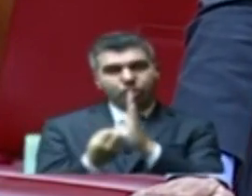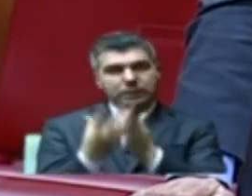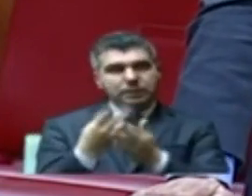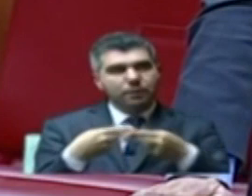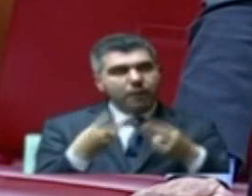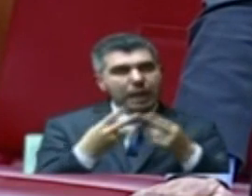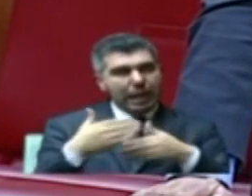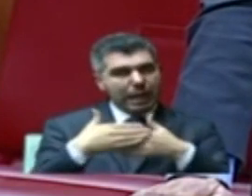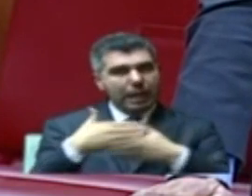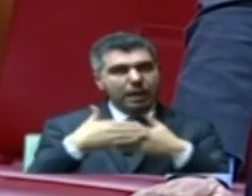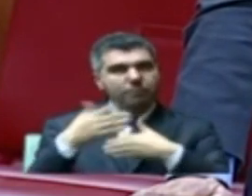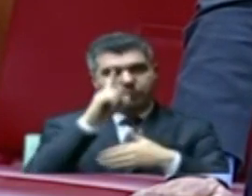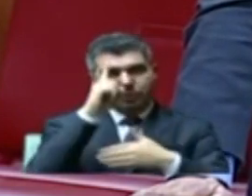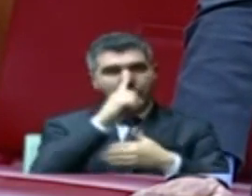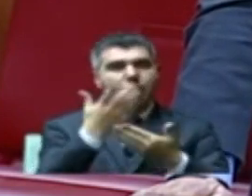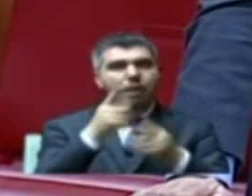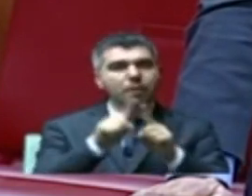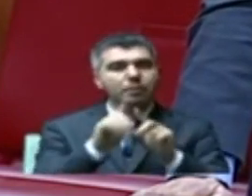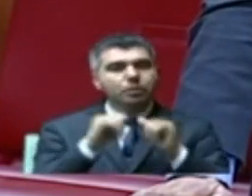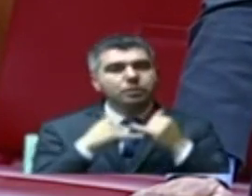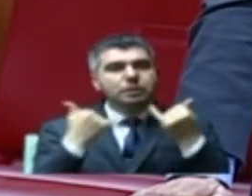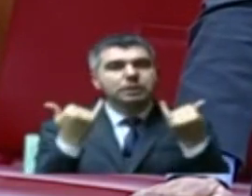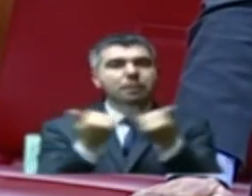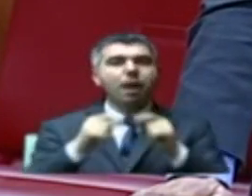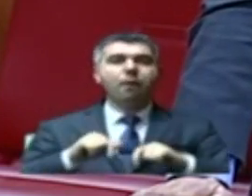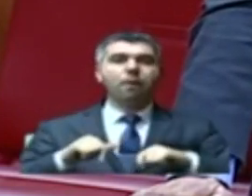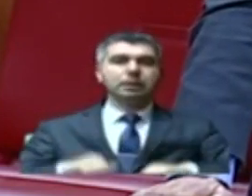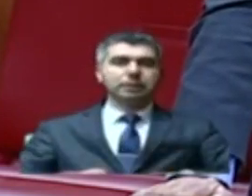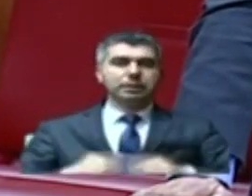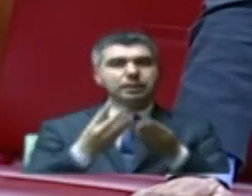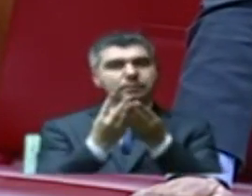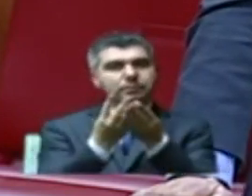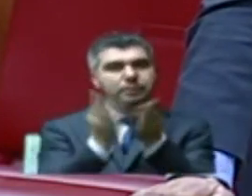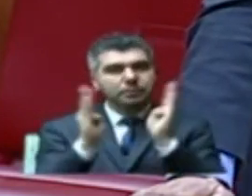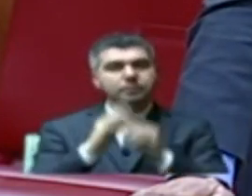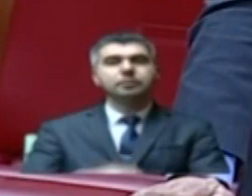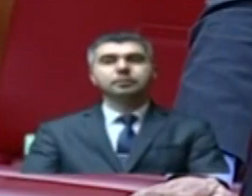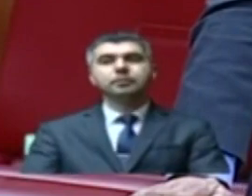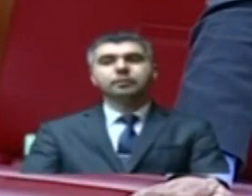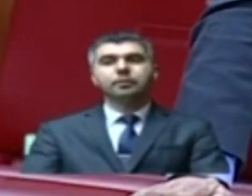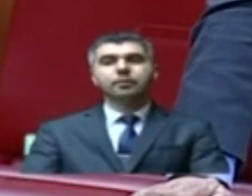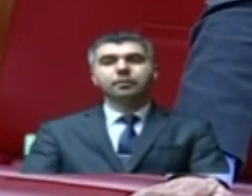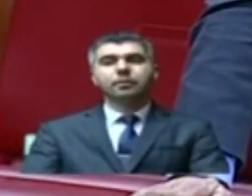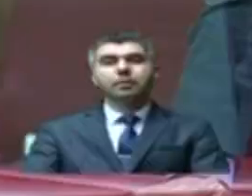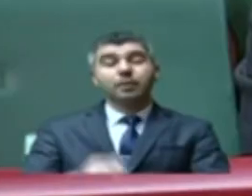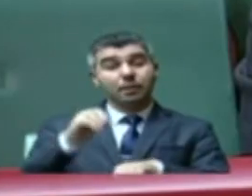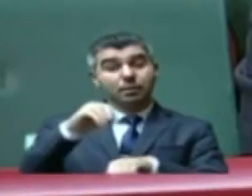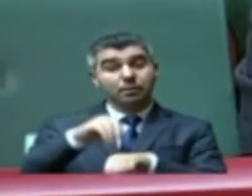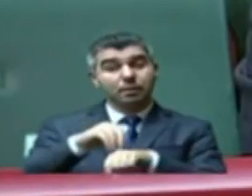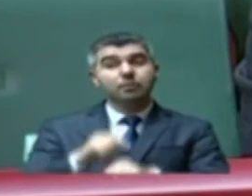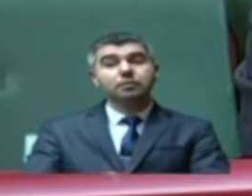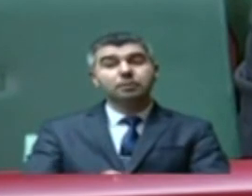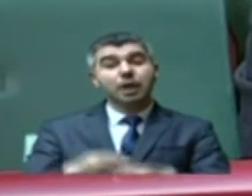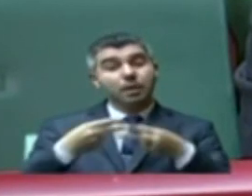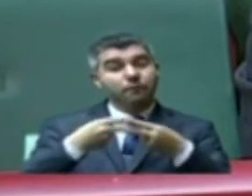ينتظر إن شاء الله قريبا أن يعرض على المجلس الوزاري بعدما تم دراسته في مجلس الحكومة. وأعتقد أن